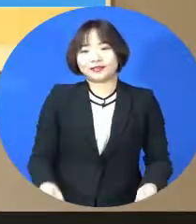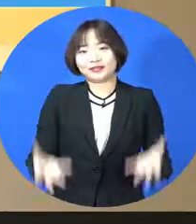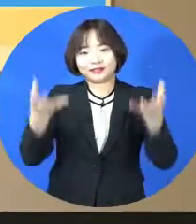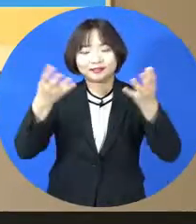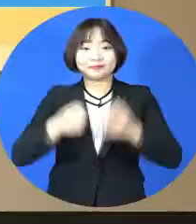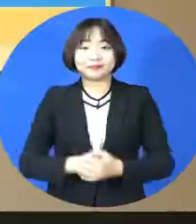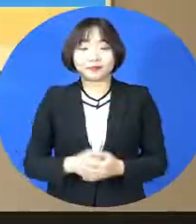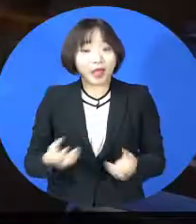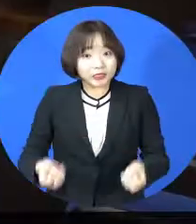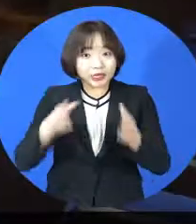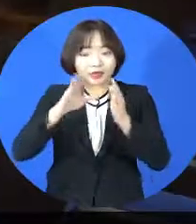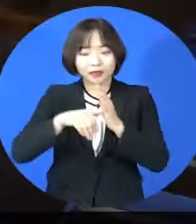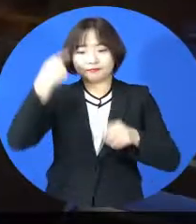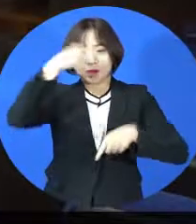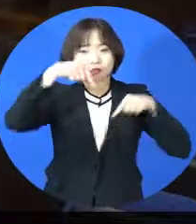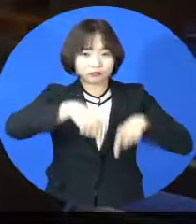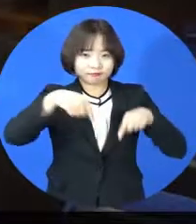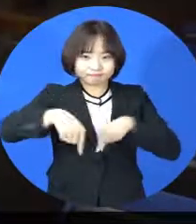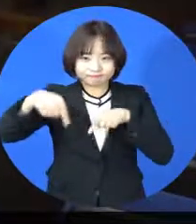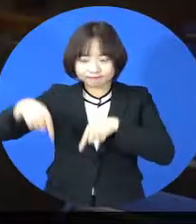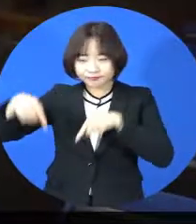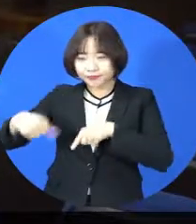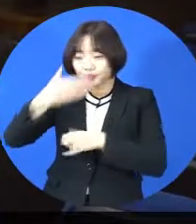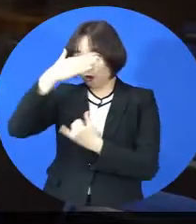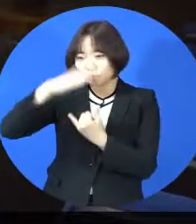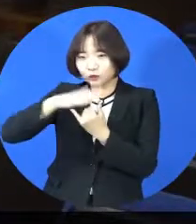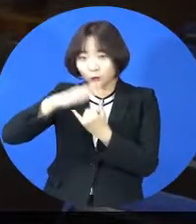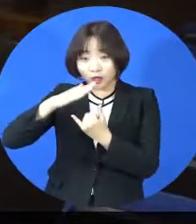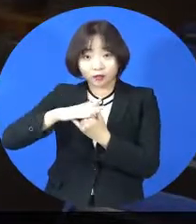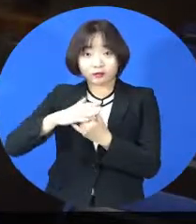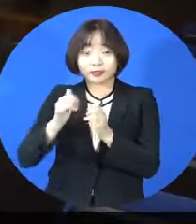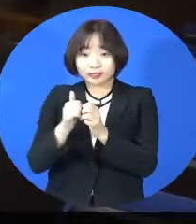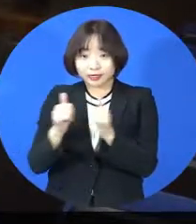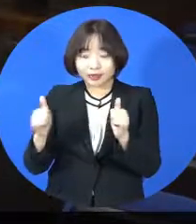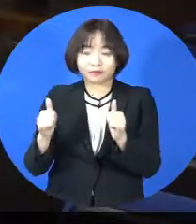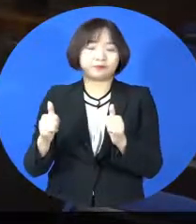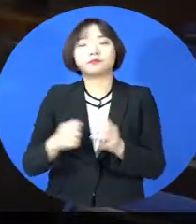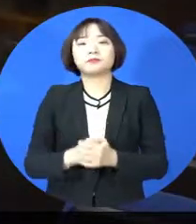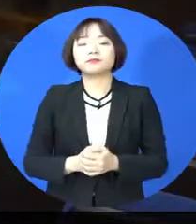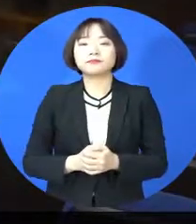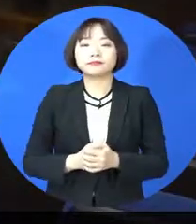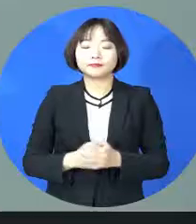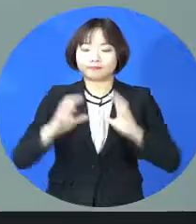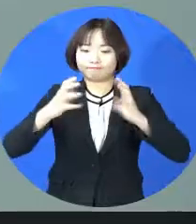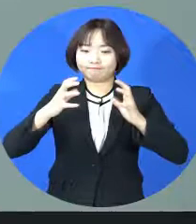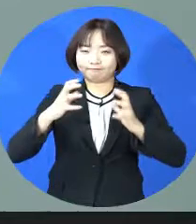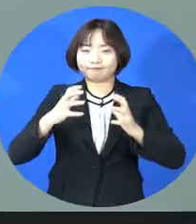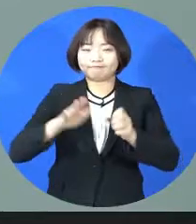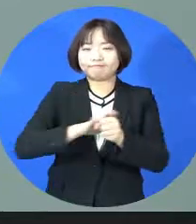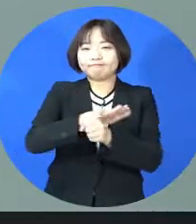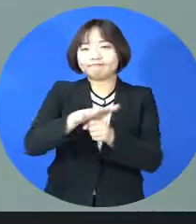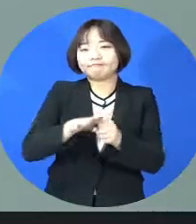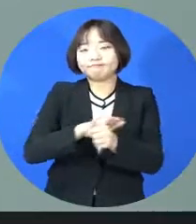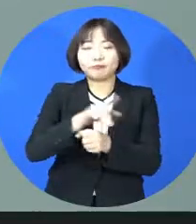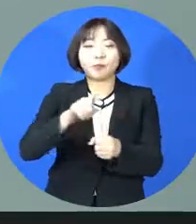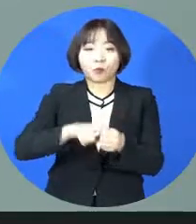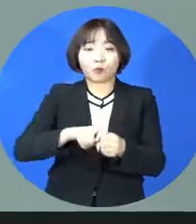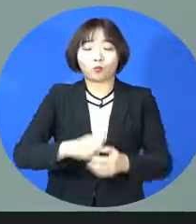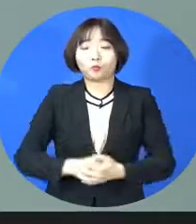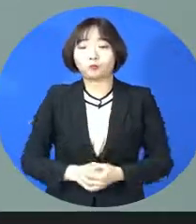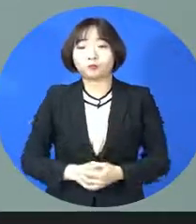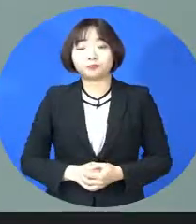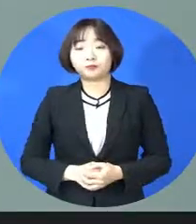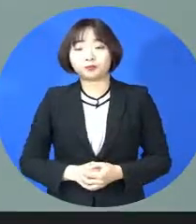열렸습니다. 이번 행사는 면접을 통해 선발된 지역 내 청소년들을 대상으로 독립운동 정신 함양과